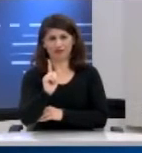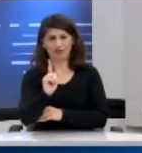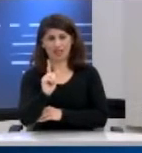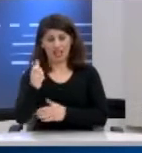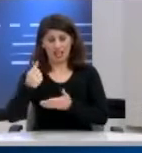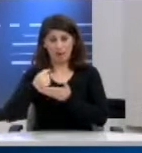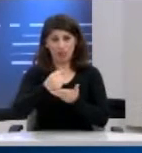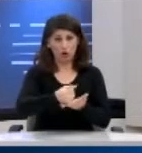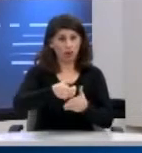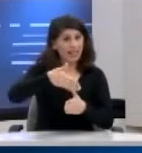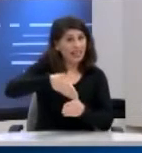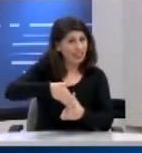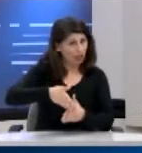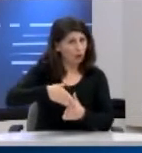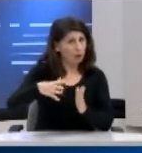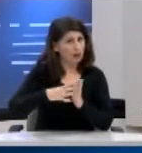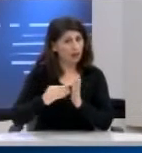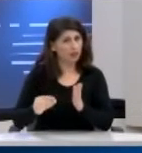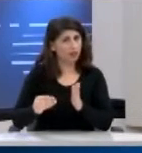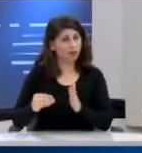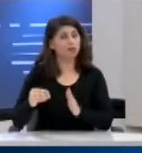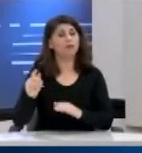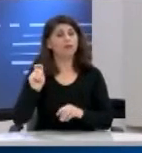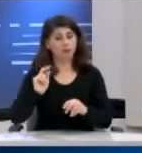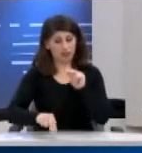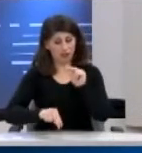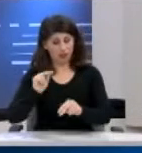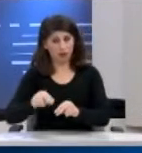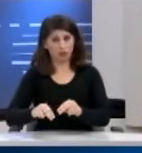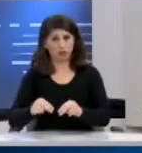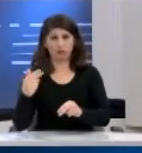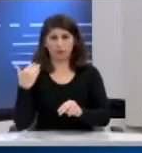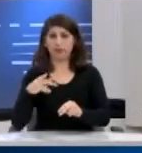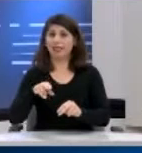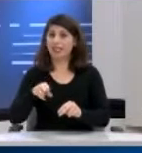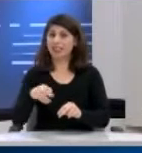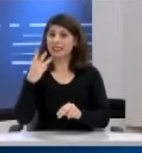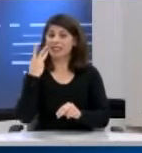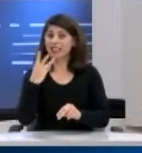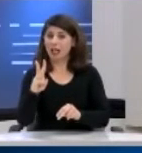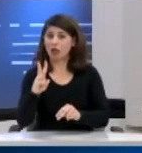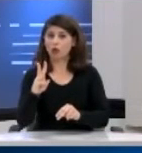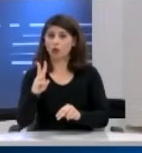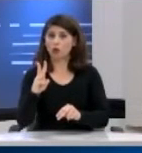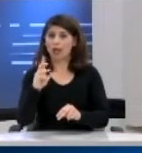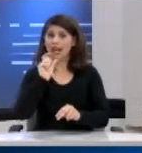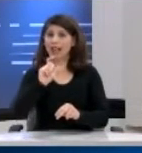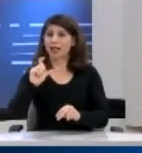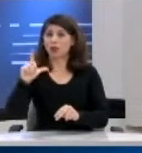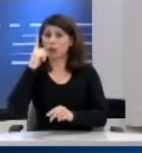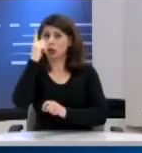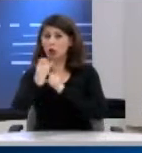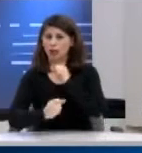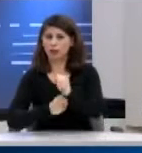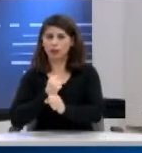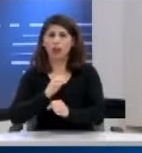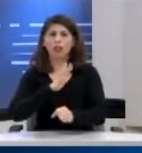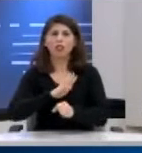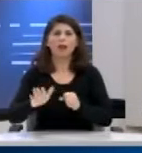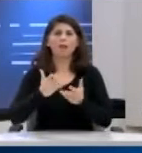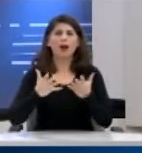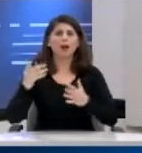ενοικίου, για παράδειγμα, που θεσμοθετούμε τώρα και ψηφίσαμε και αφορά 300 εκατομμύρια ετησίως, θα καλύψει ένα μεγάλο